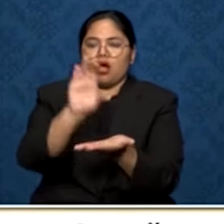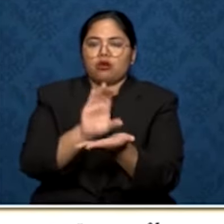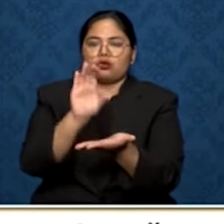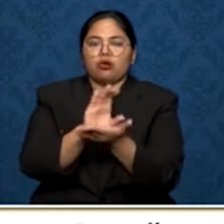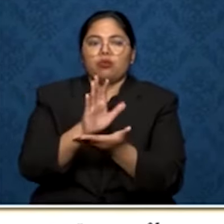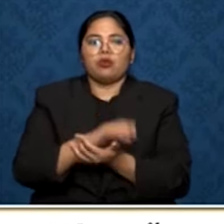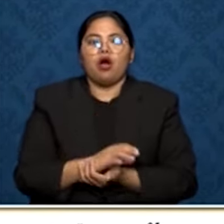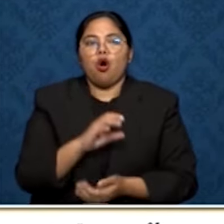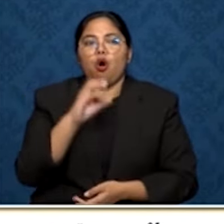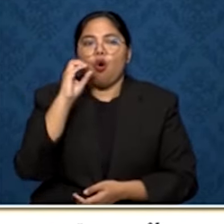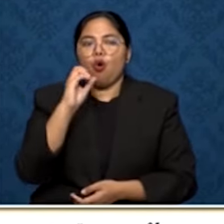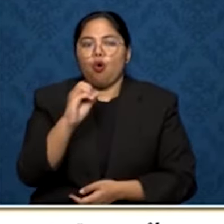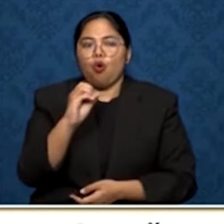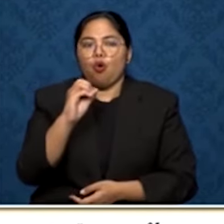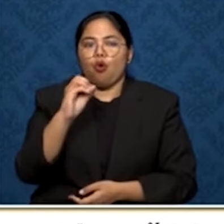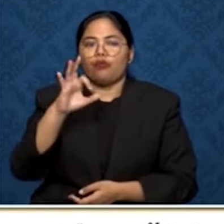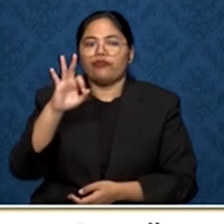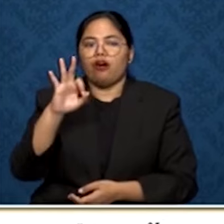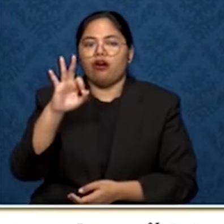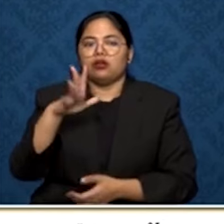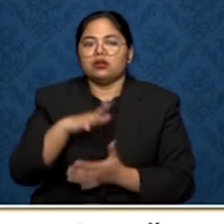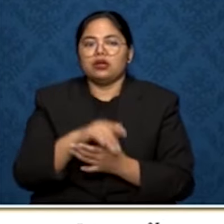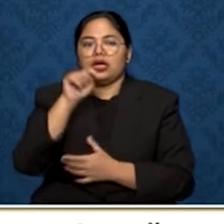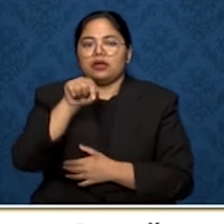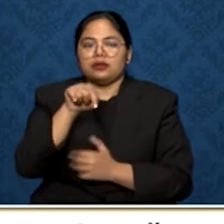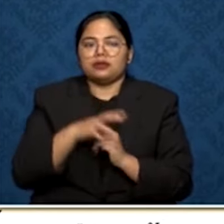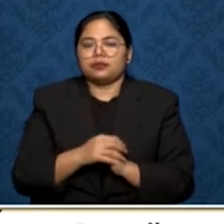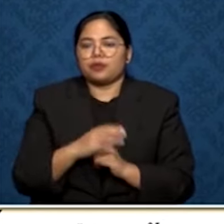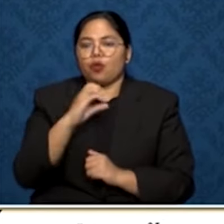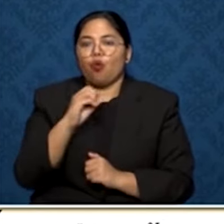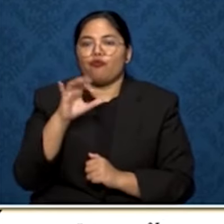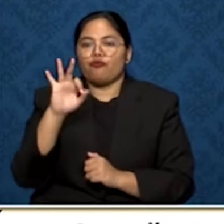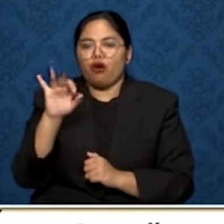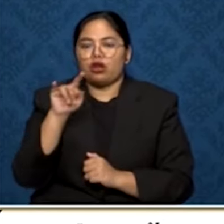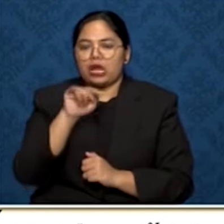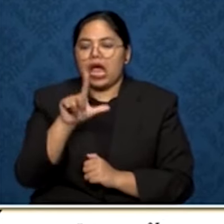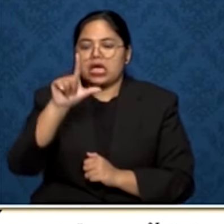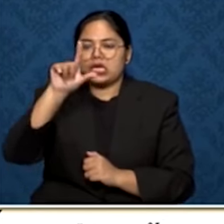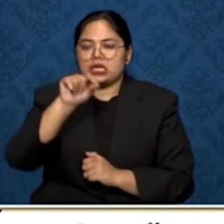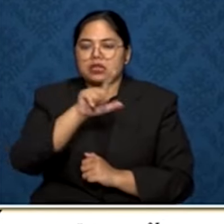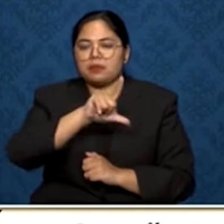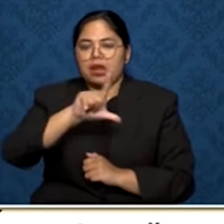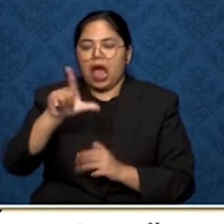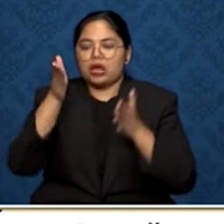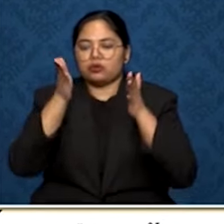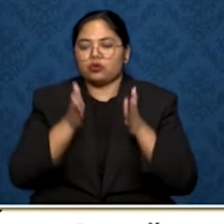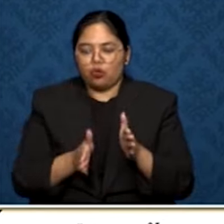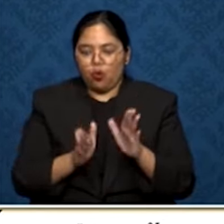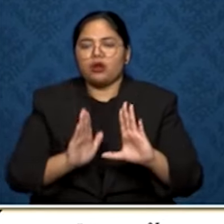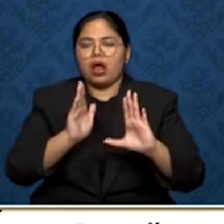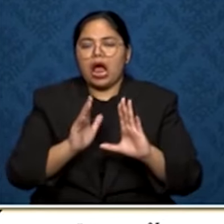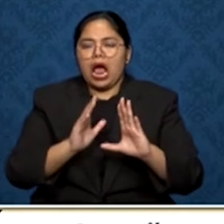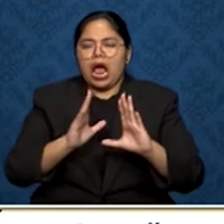forceมัคือเป้าหักนะครับผมอยากให้โกัสว่า 20 ล้านคนอบรม up skill แล